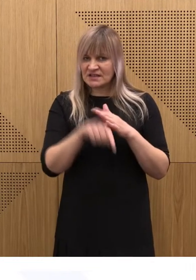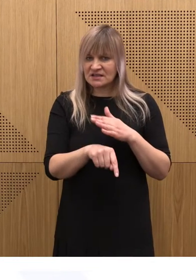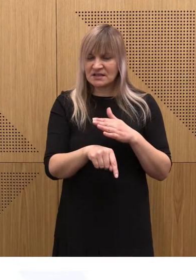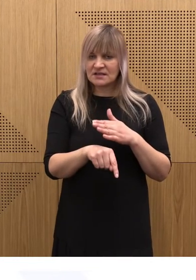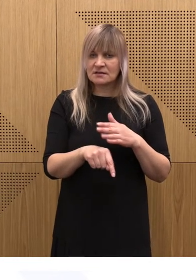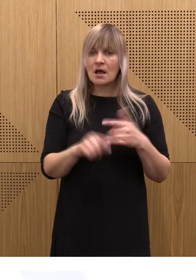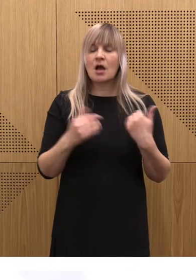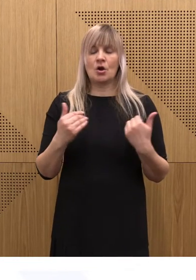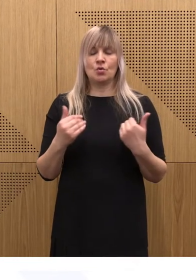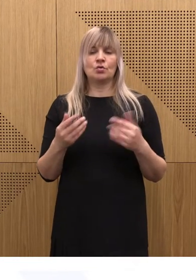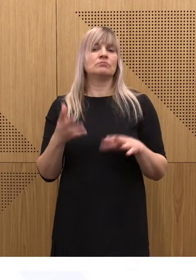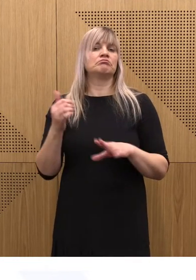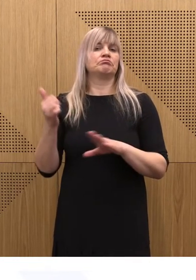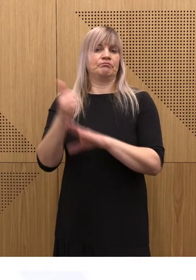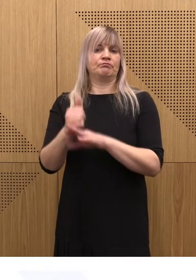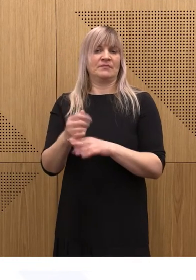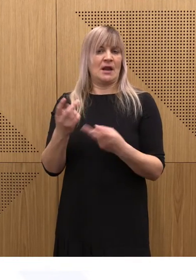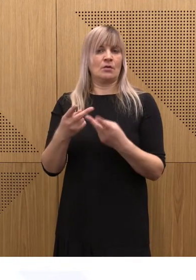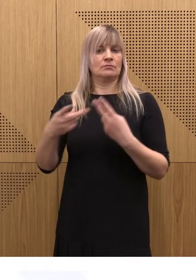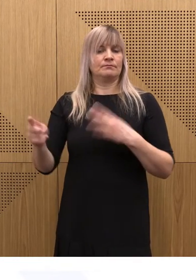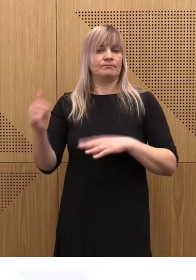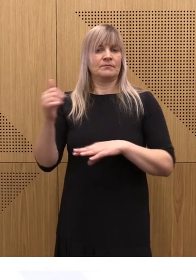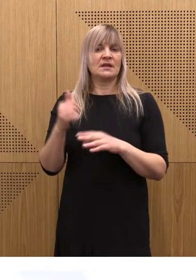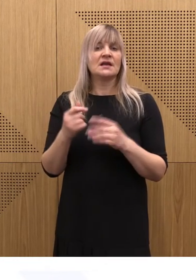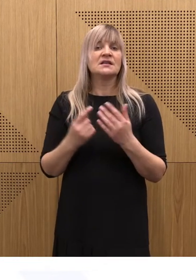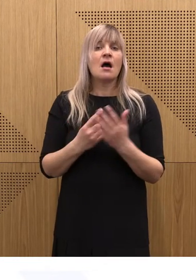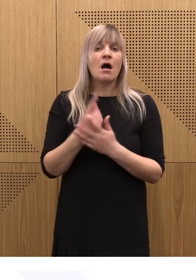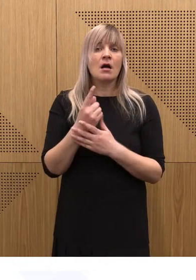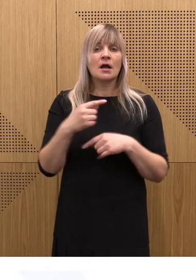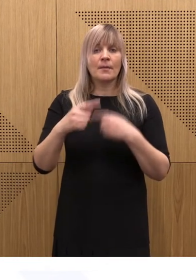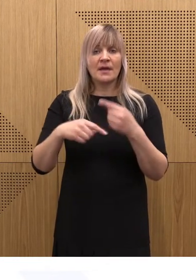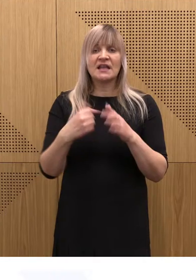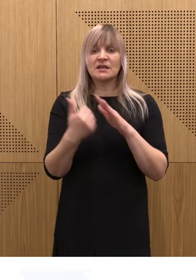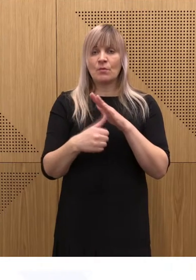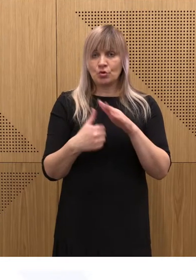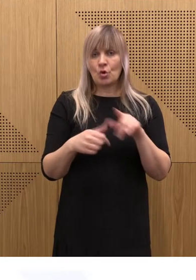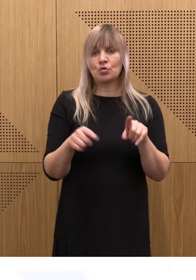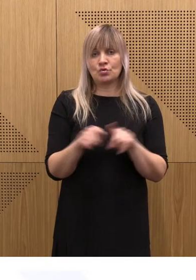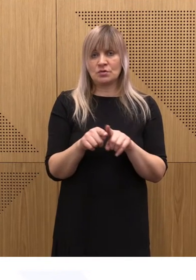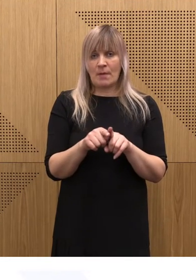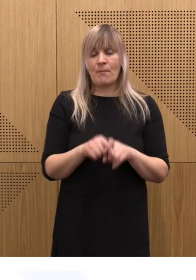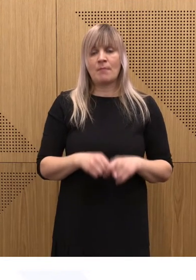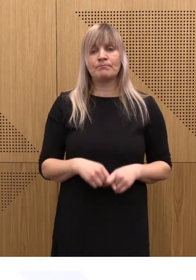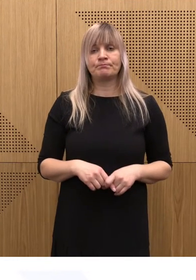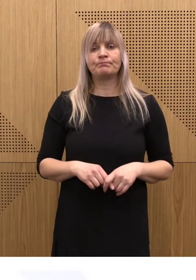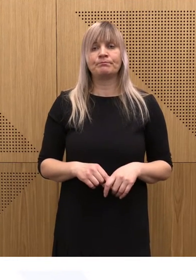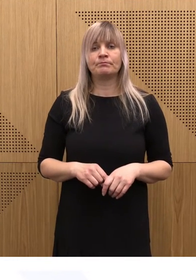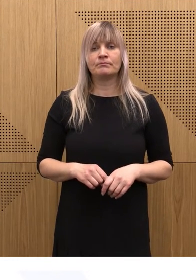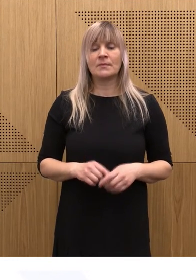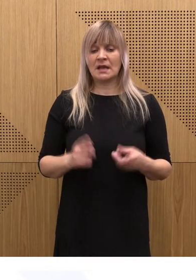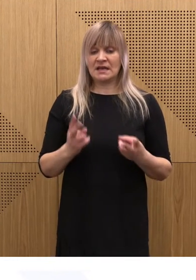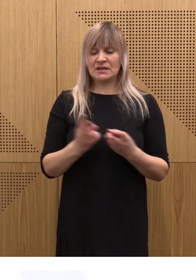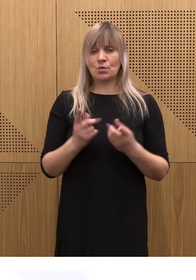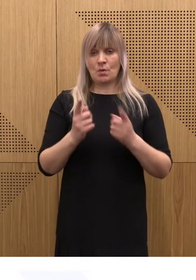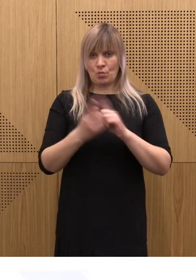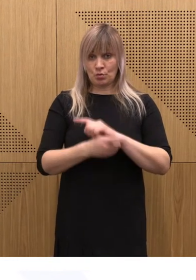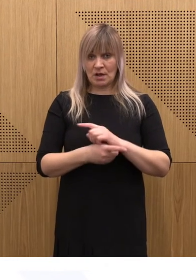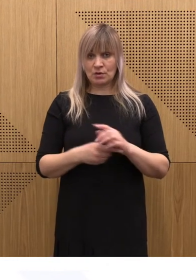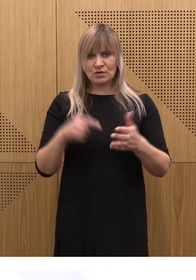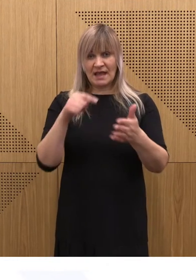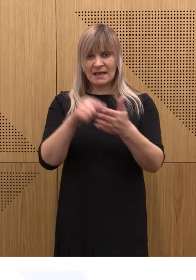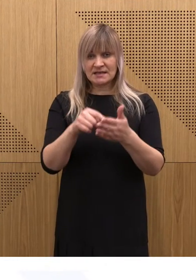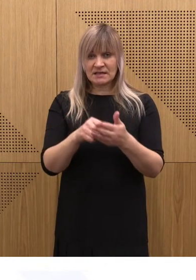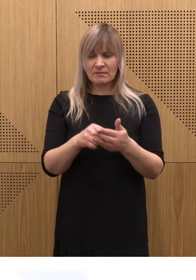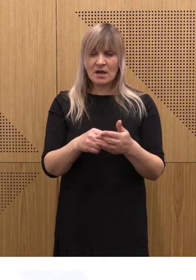eelnõu siis rakendab selle, et samasugune erisus hakkab kehtima ka töötusele. Ja selle muudatusega me soovime vähendada